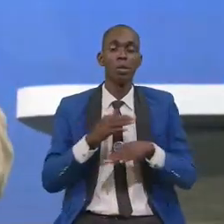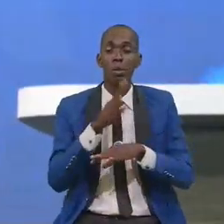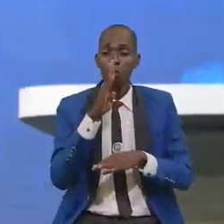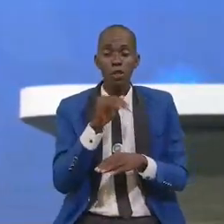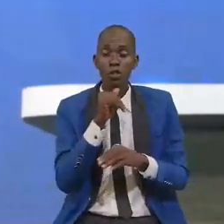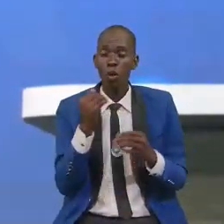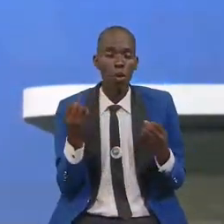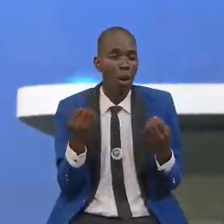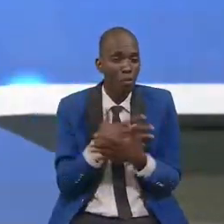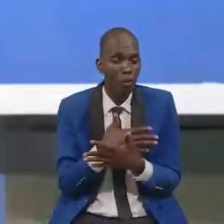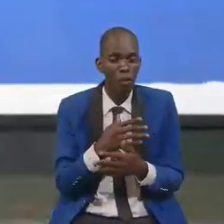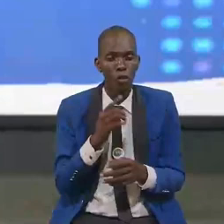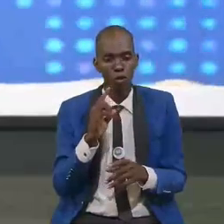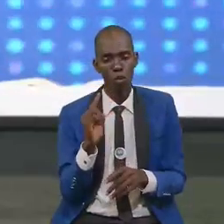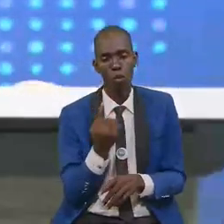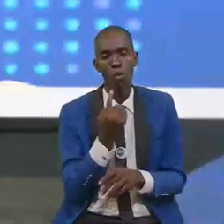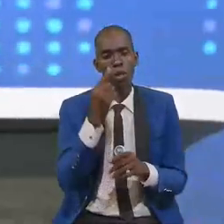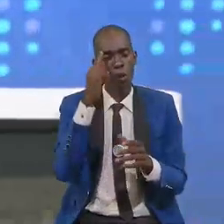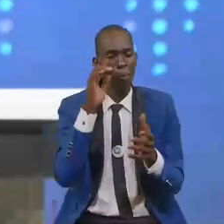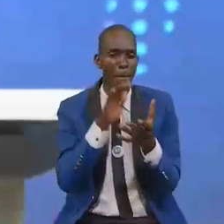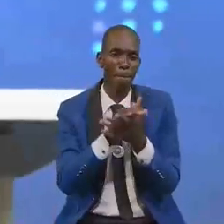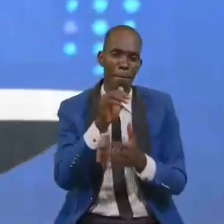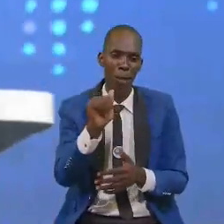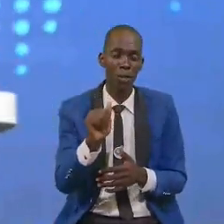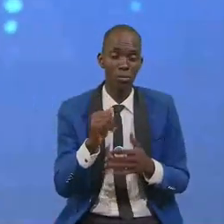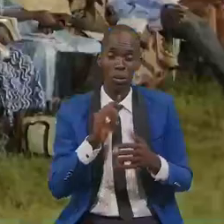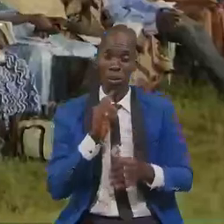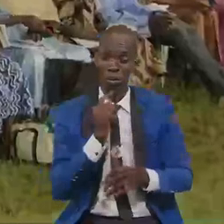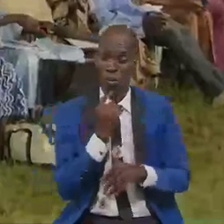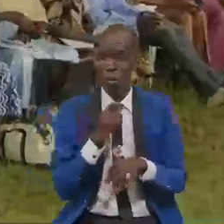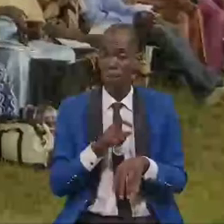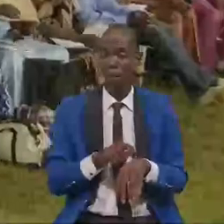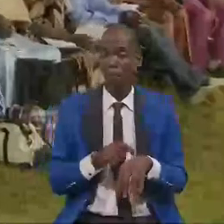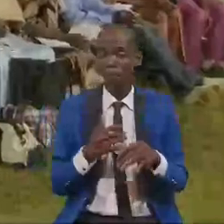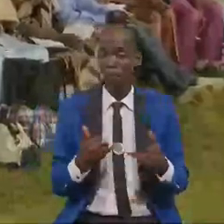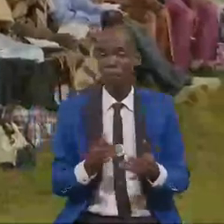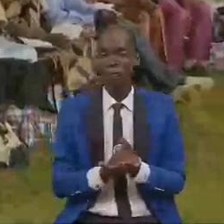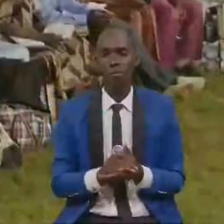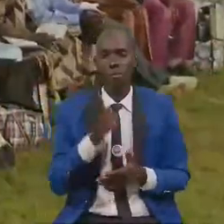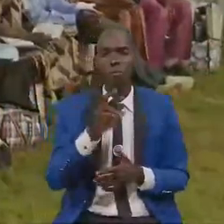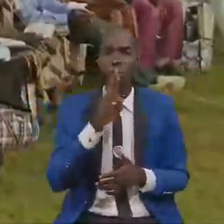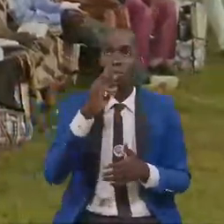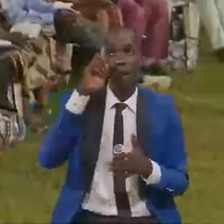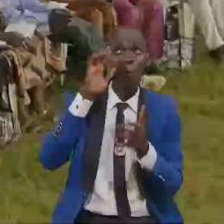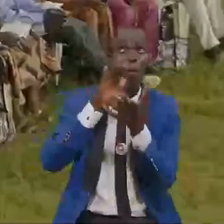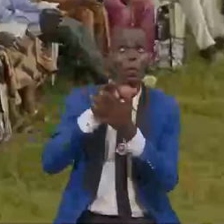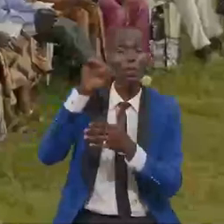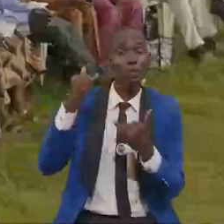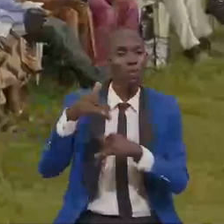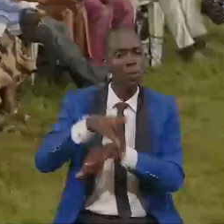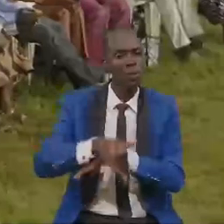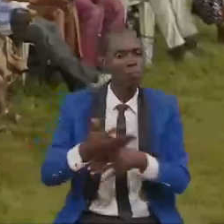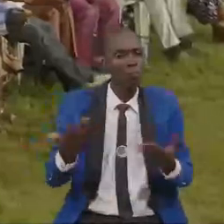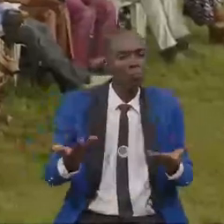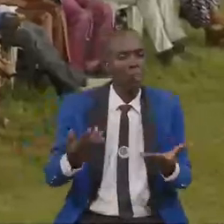la tête baissée les yeux fermés tu veux croire en lui ce soir pour qu'il pardonne